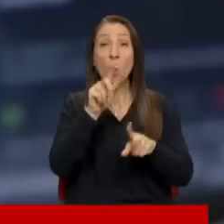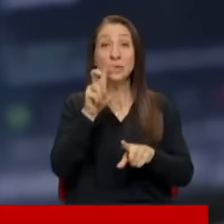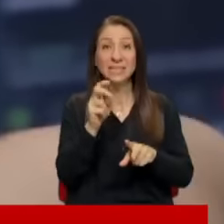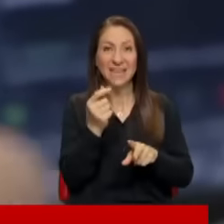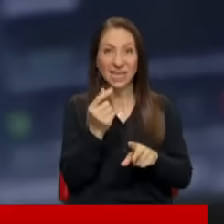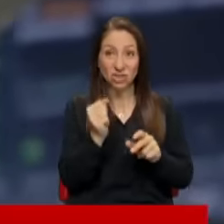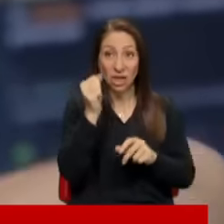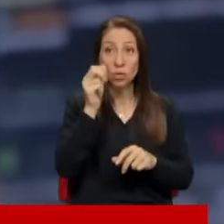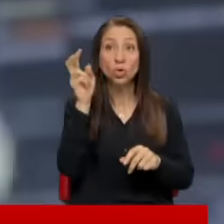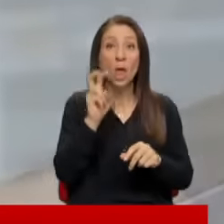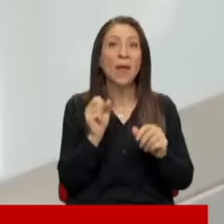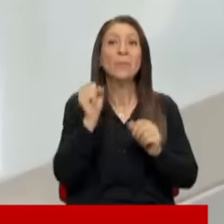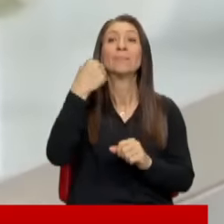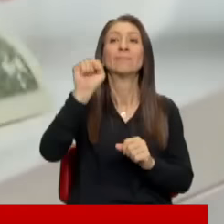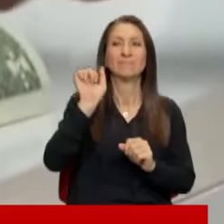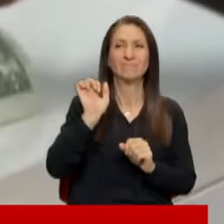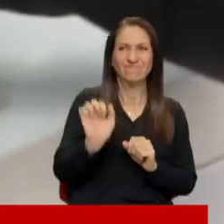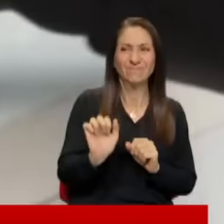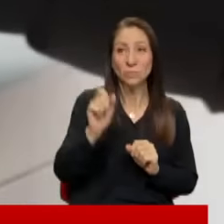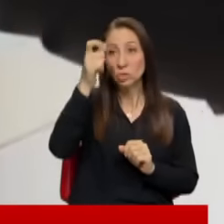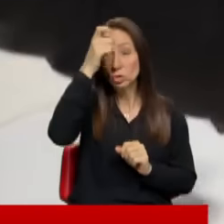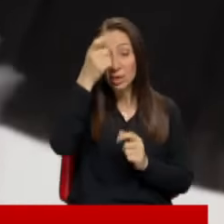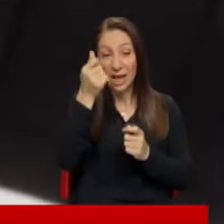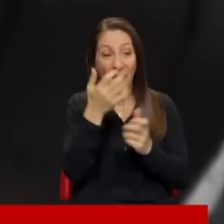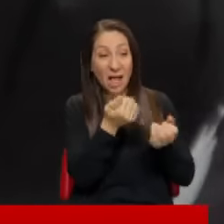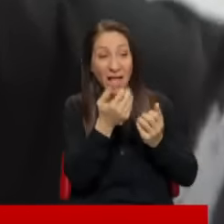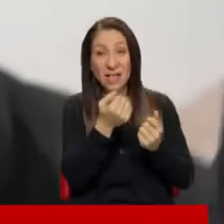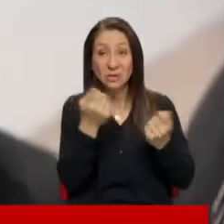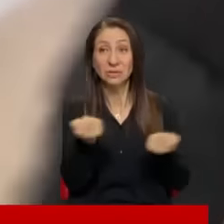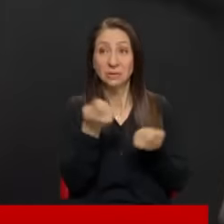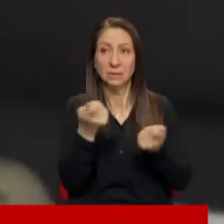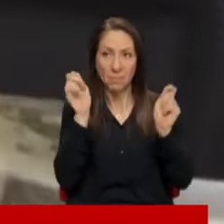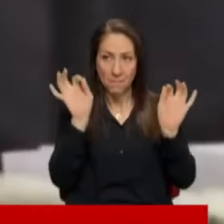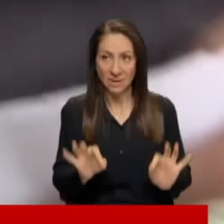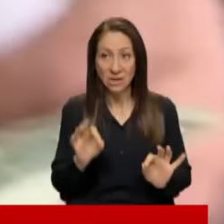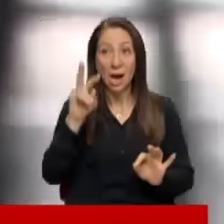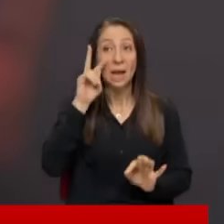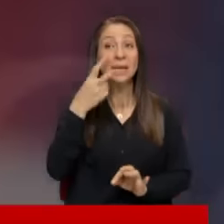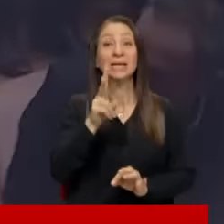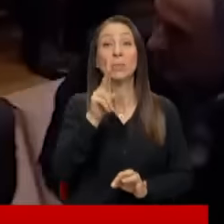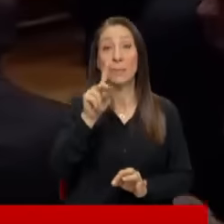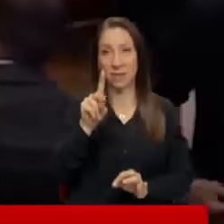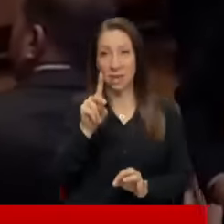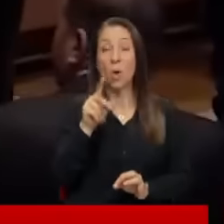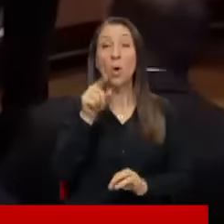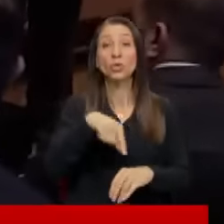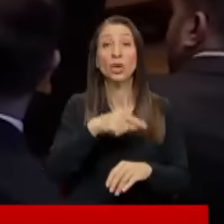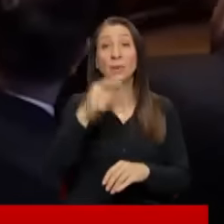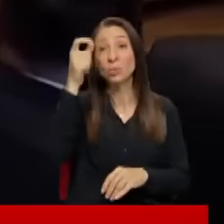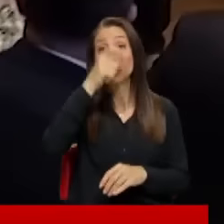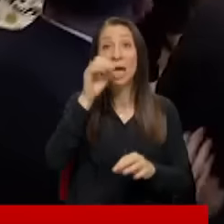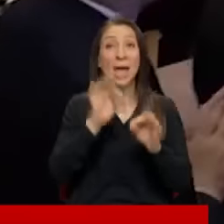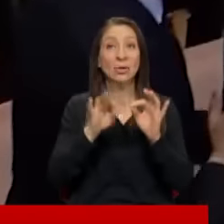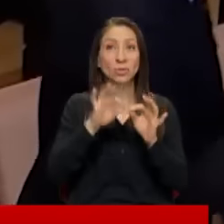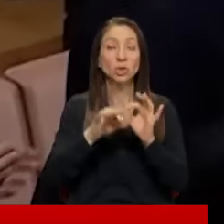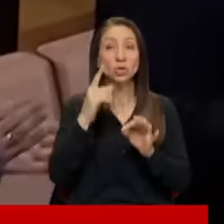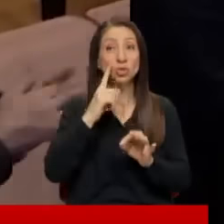çıkan doların ateşini düşürmek, vatandaşı Türk lirasına yönlendirmek için devreye sokuldu Aralık 2021'de. O dönem Türkiye